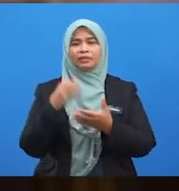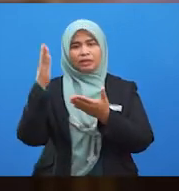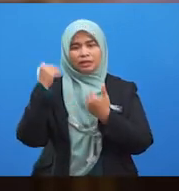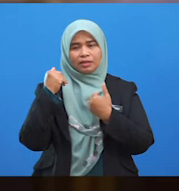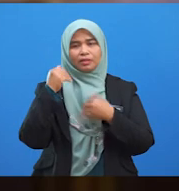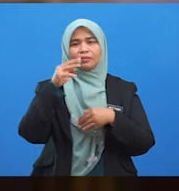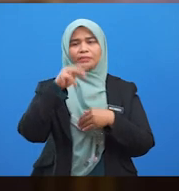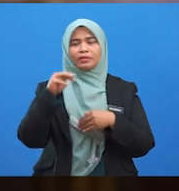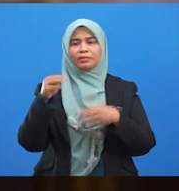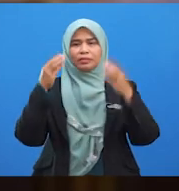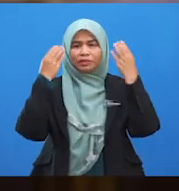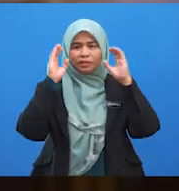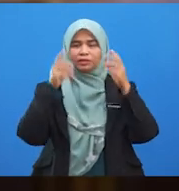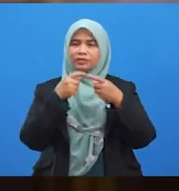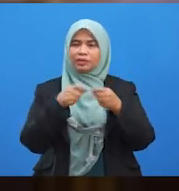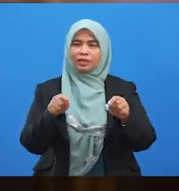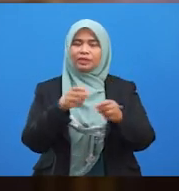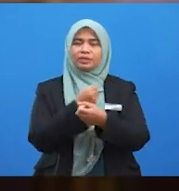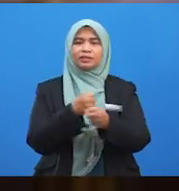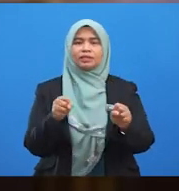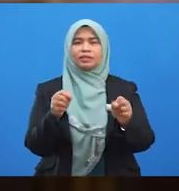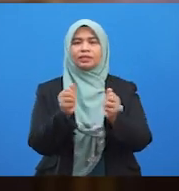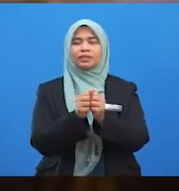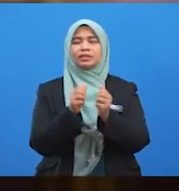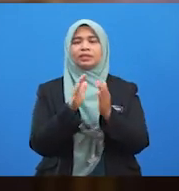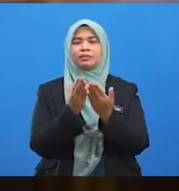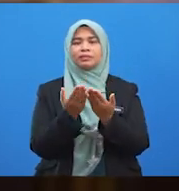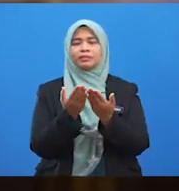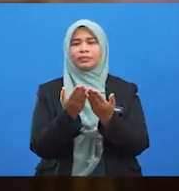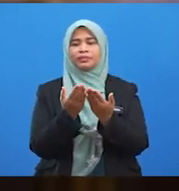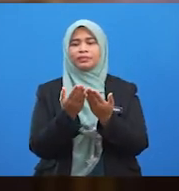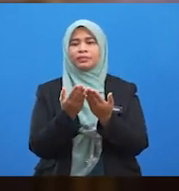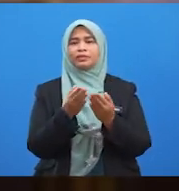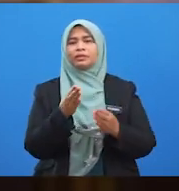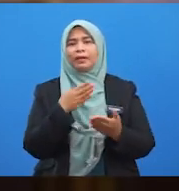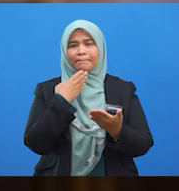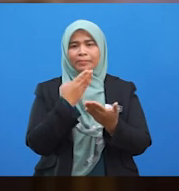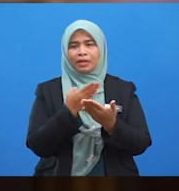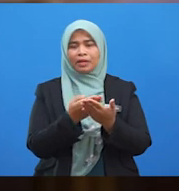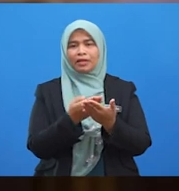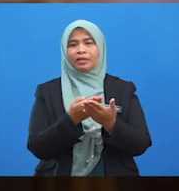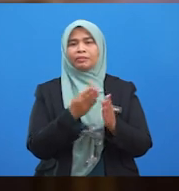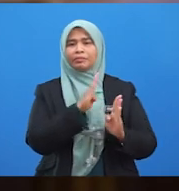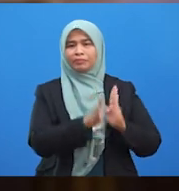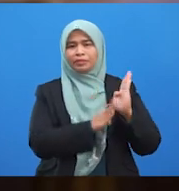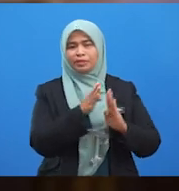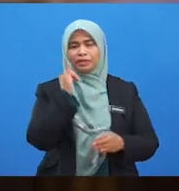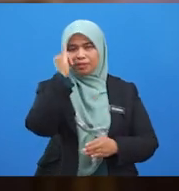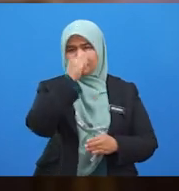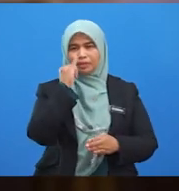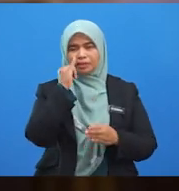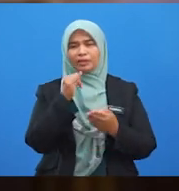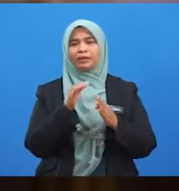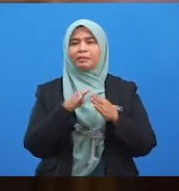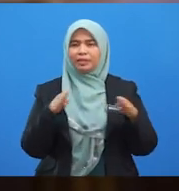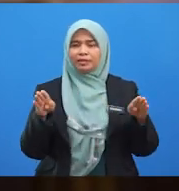Diharapkan murid-murid cikgu telah bersedia dengan buku antologi Baik Budi Indah Bahasa dan buku